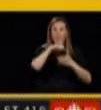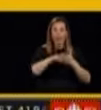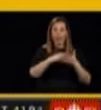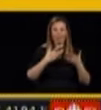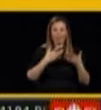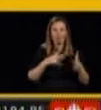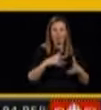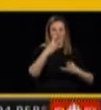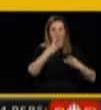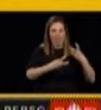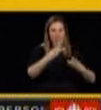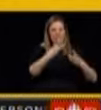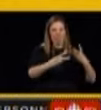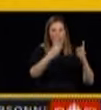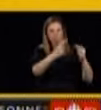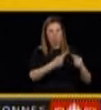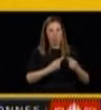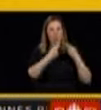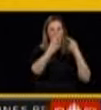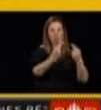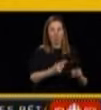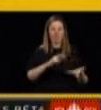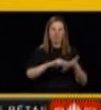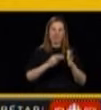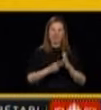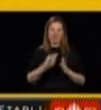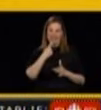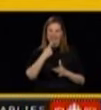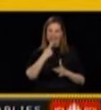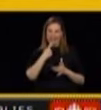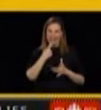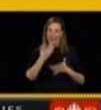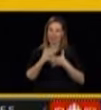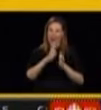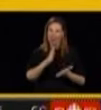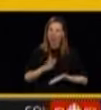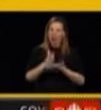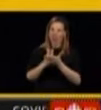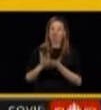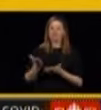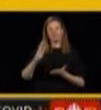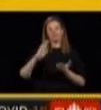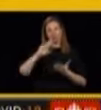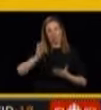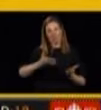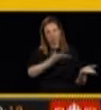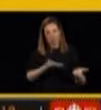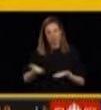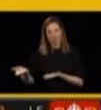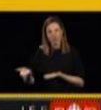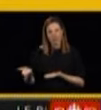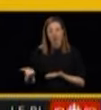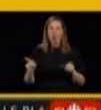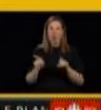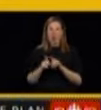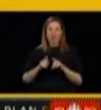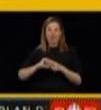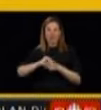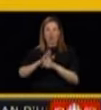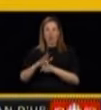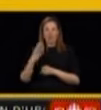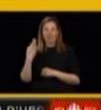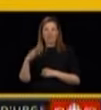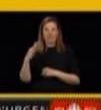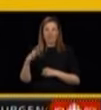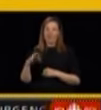tout prendre, les personnes qui veulent faire une contribution, parce qu'aussi, avec la COVID-19, ça prend